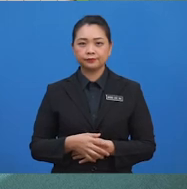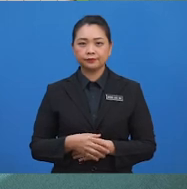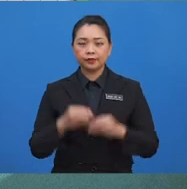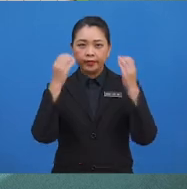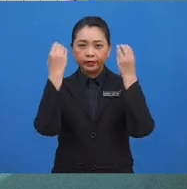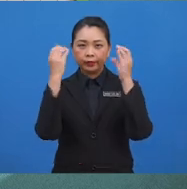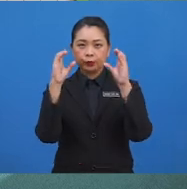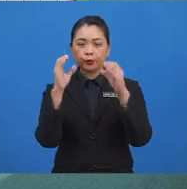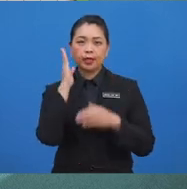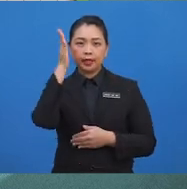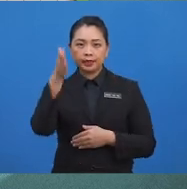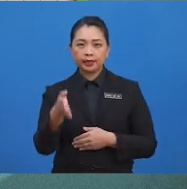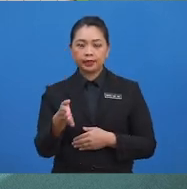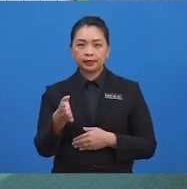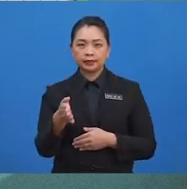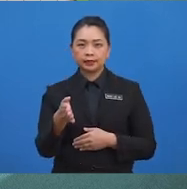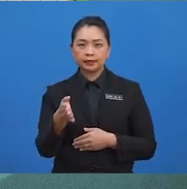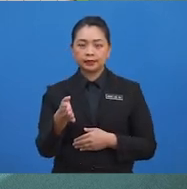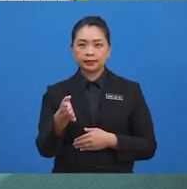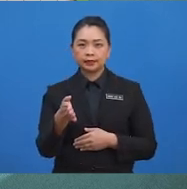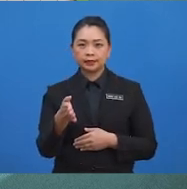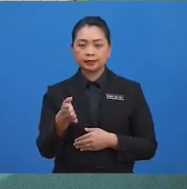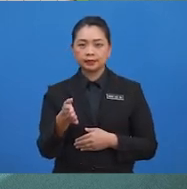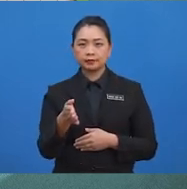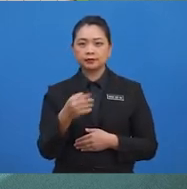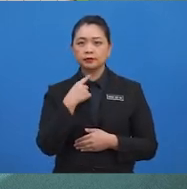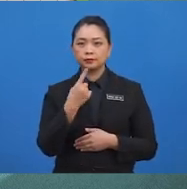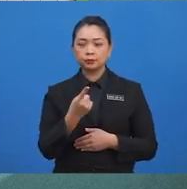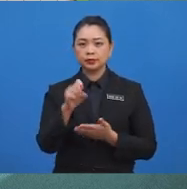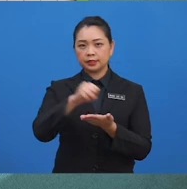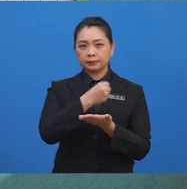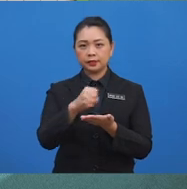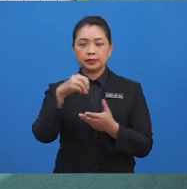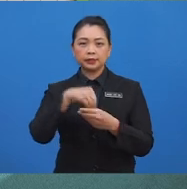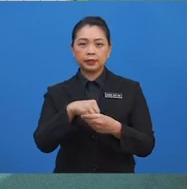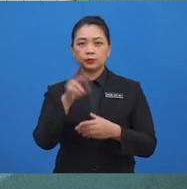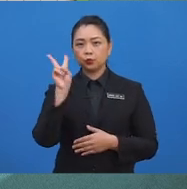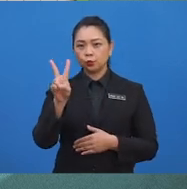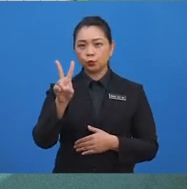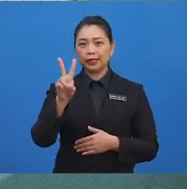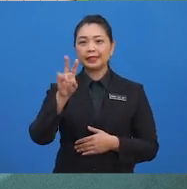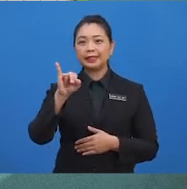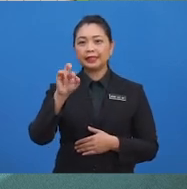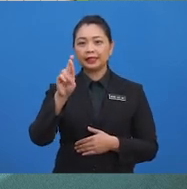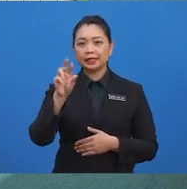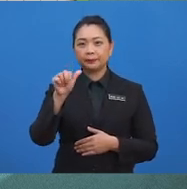Hai jegu akan mendendangkan syair dalam Duo Irama yaitu